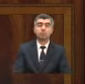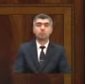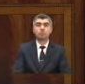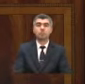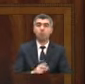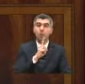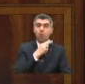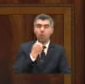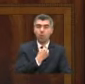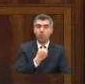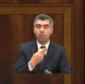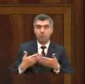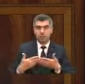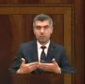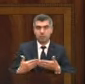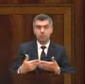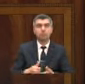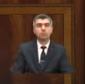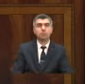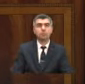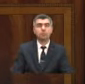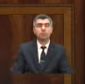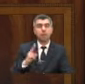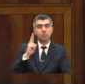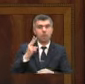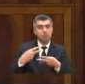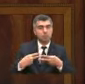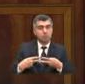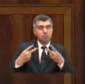الحكومة، ظل هذه الحكومة أطلقت أشغال